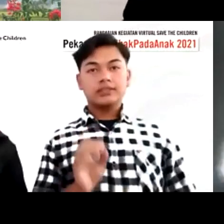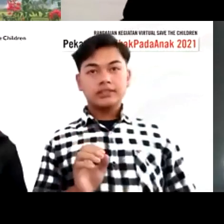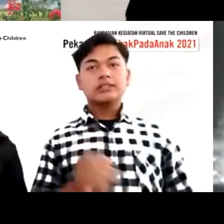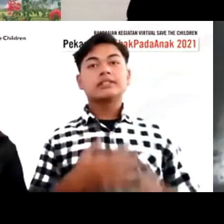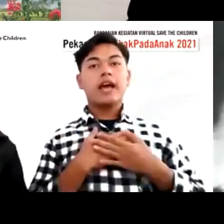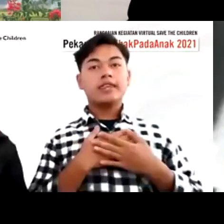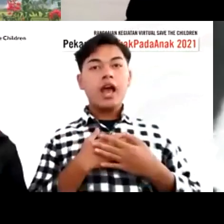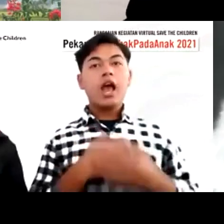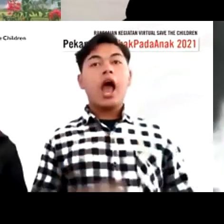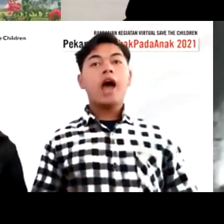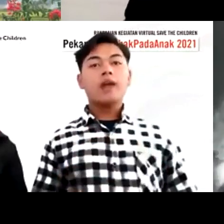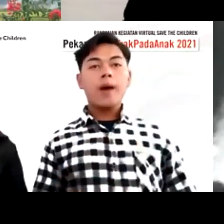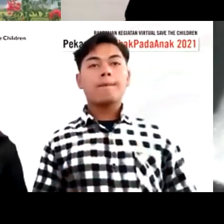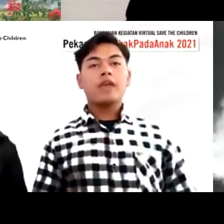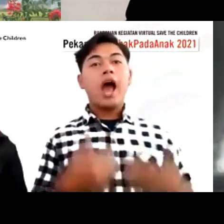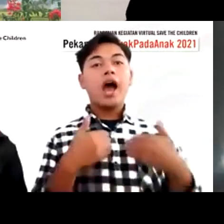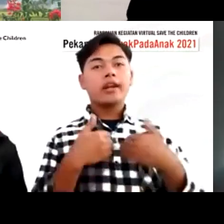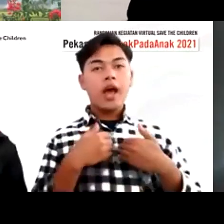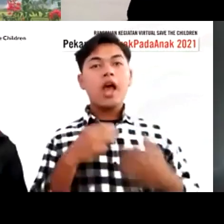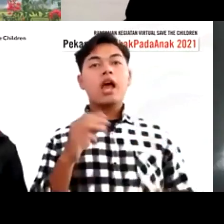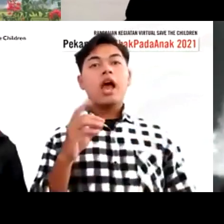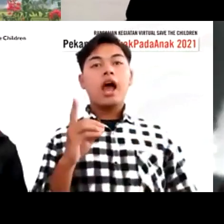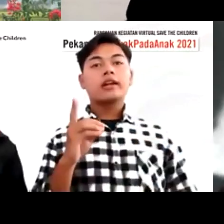pintar jangan